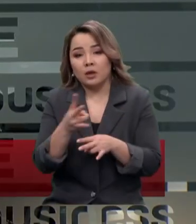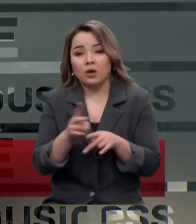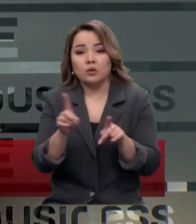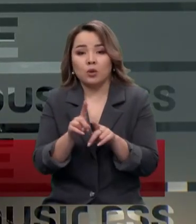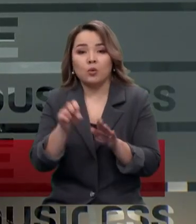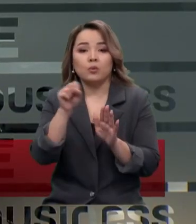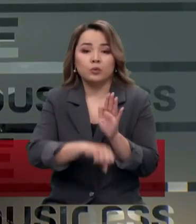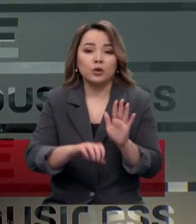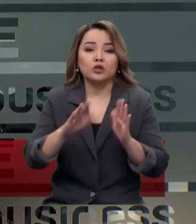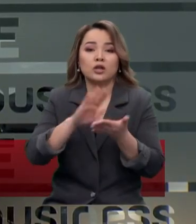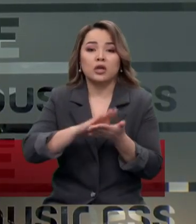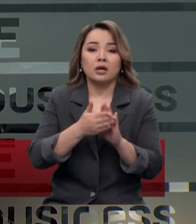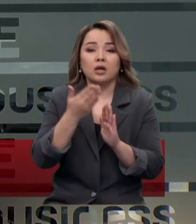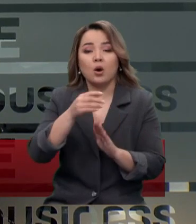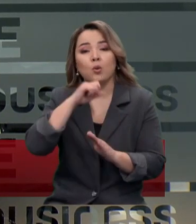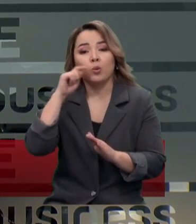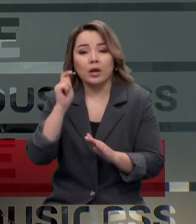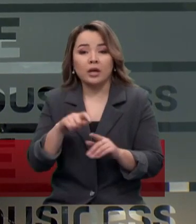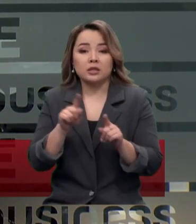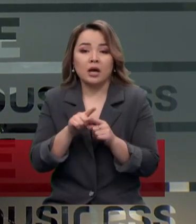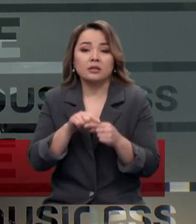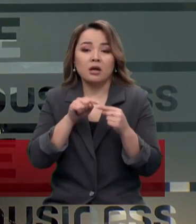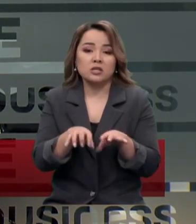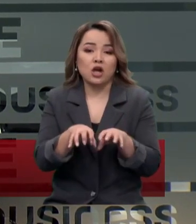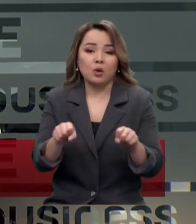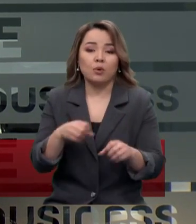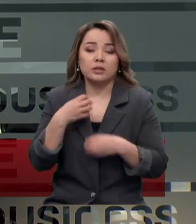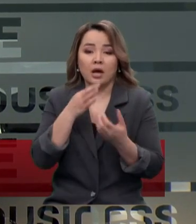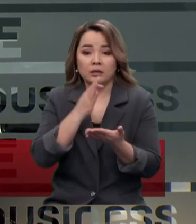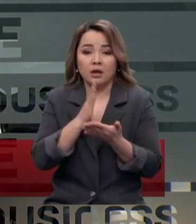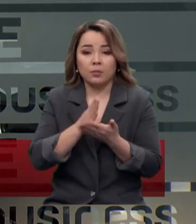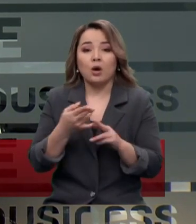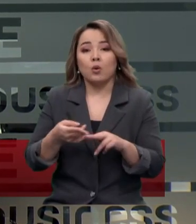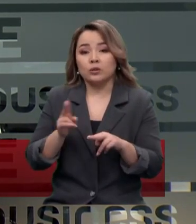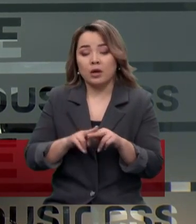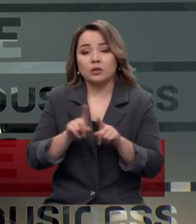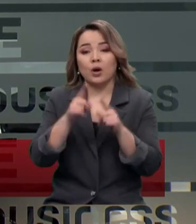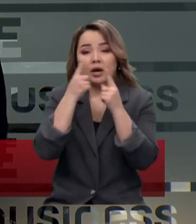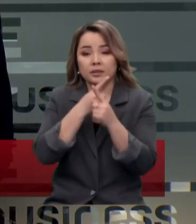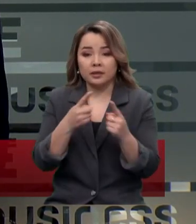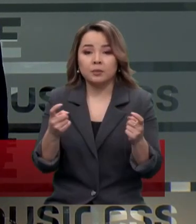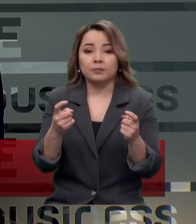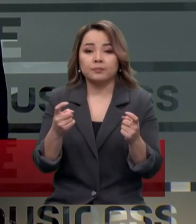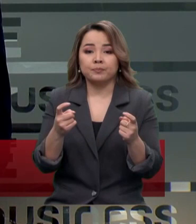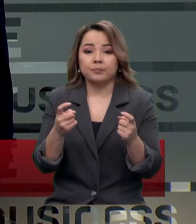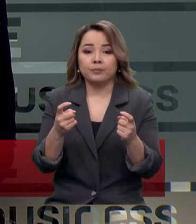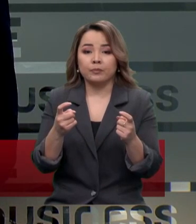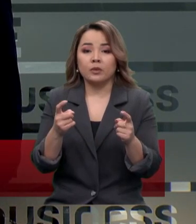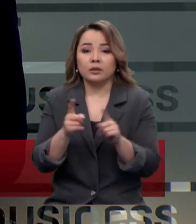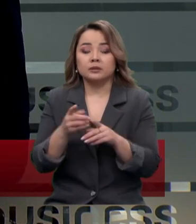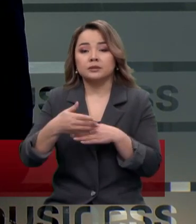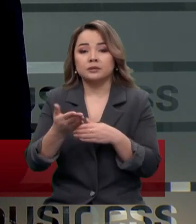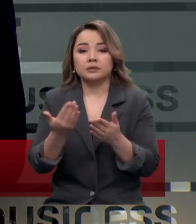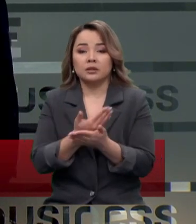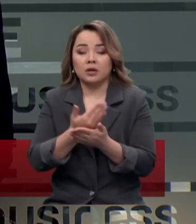өлтіре бастаған жағдайда Украина қарсы шабуылға тап болады деген. Осындай мәлімдеме сырттан